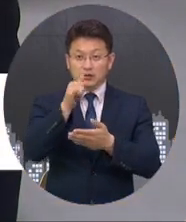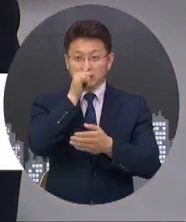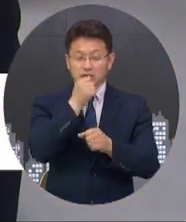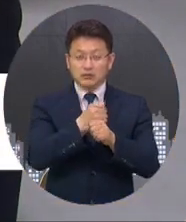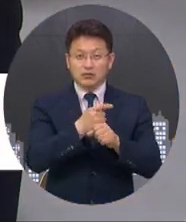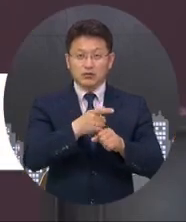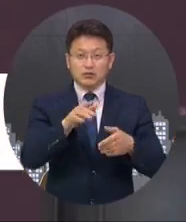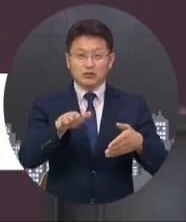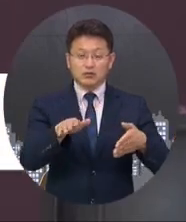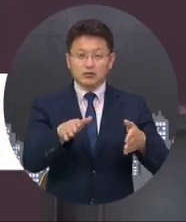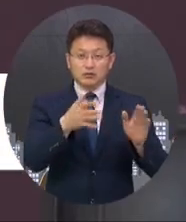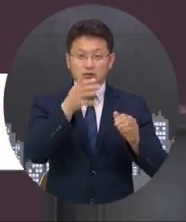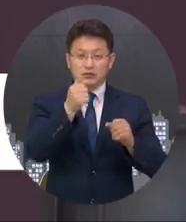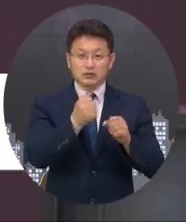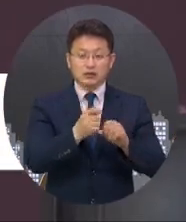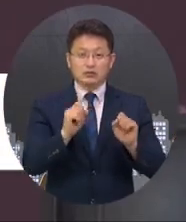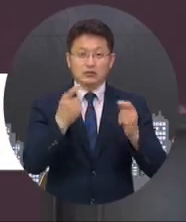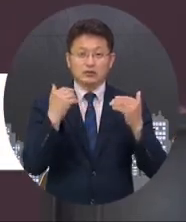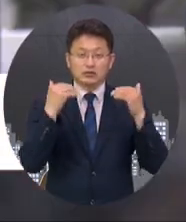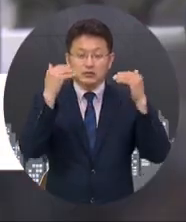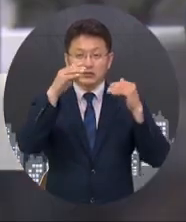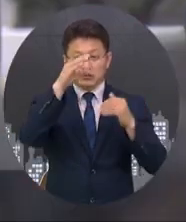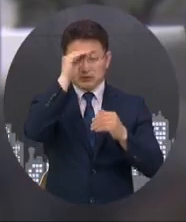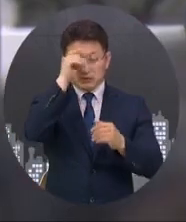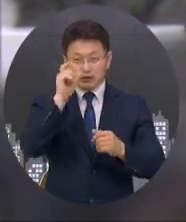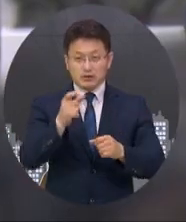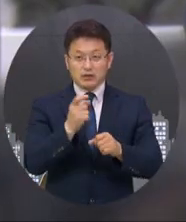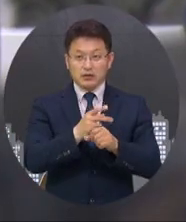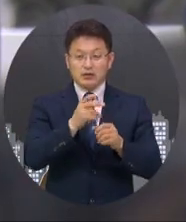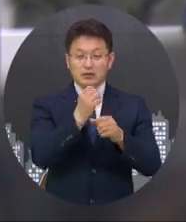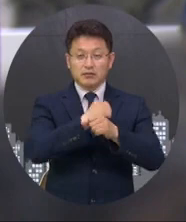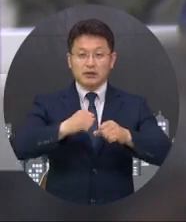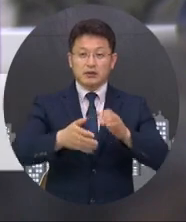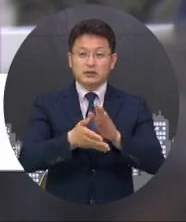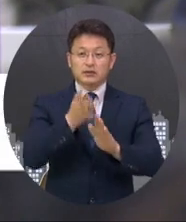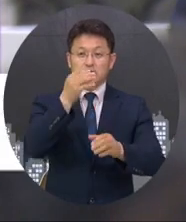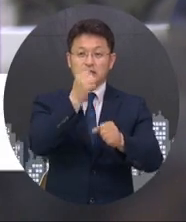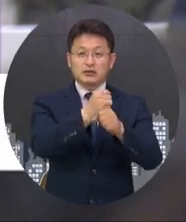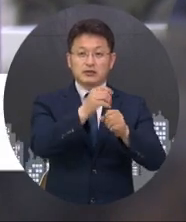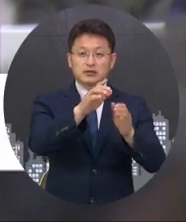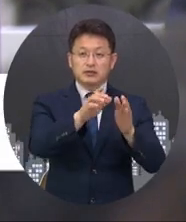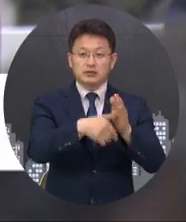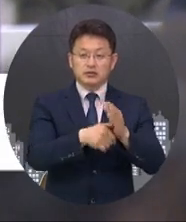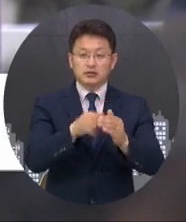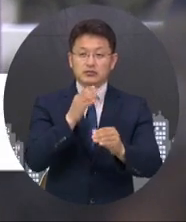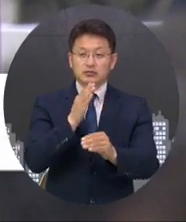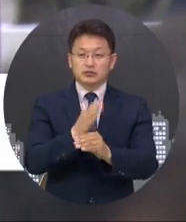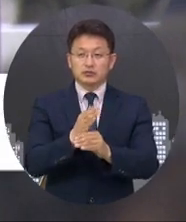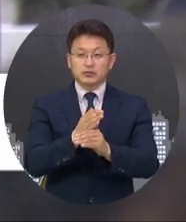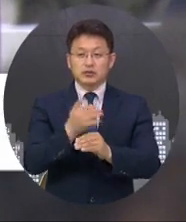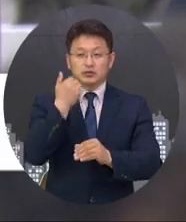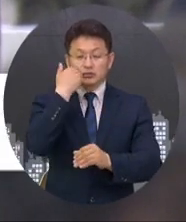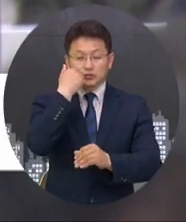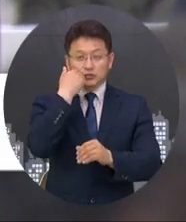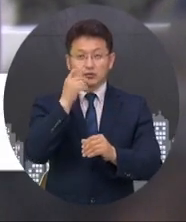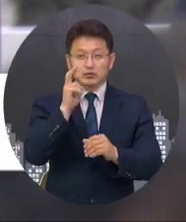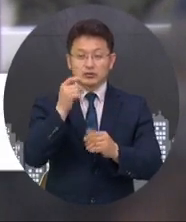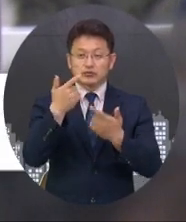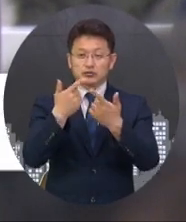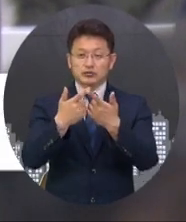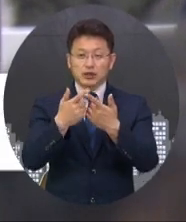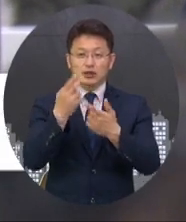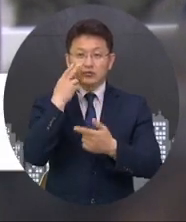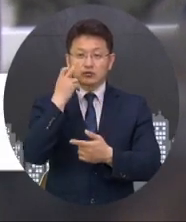김 지사는 상생 모델을 강조했습니다. 메가시티를 형성하는데 거기에 중심에 혹시 이제